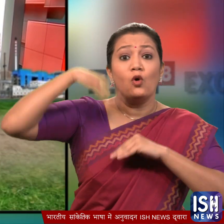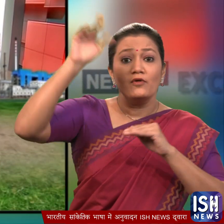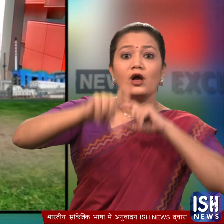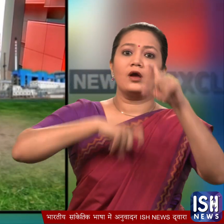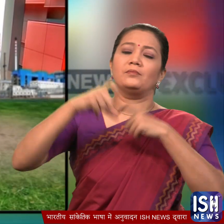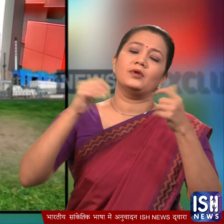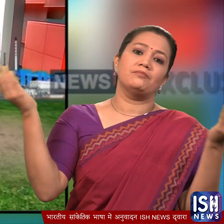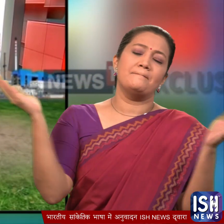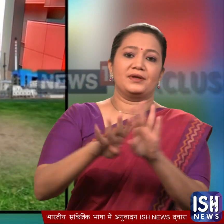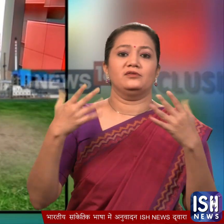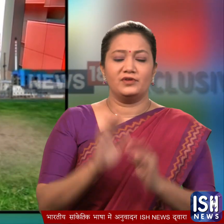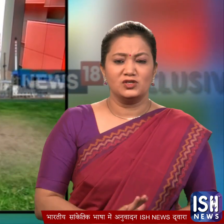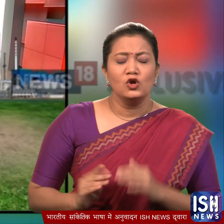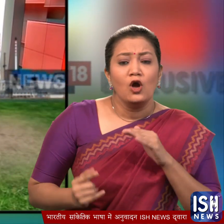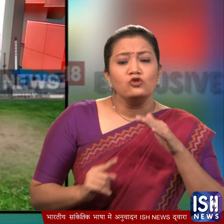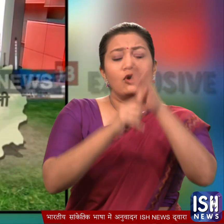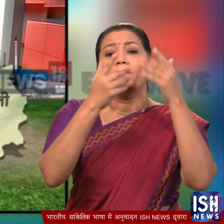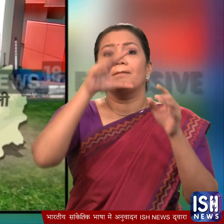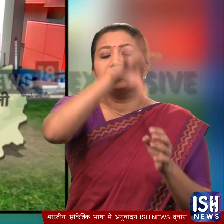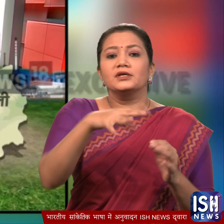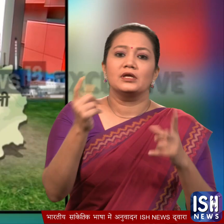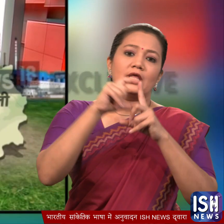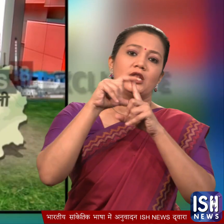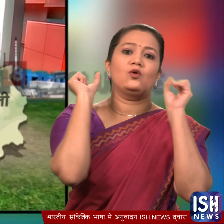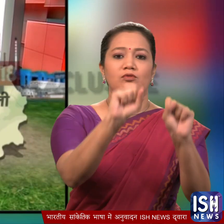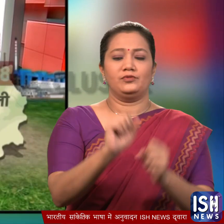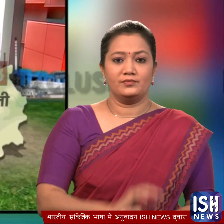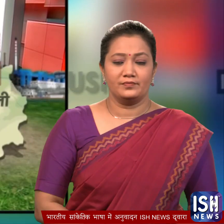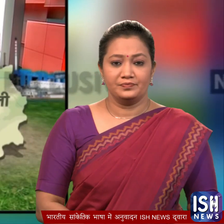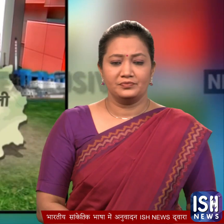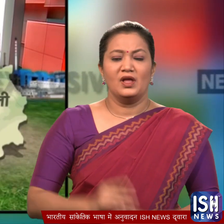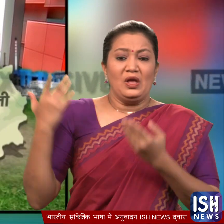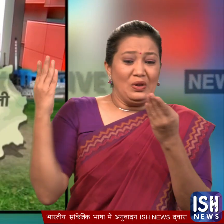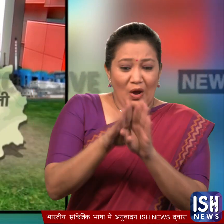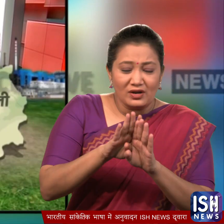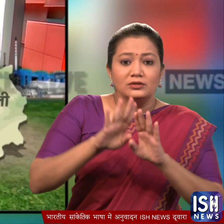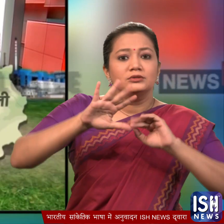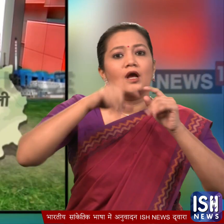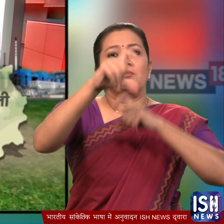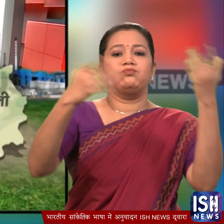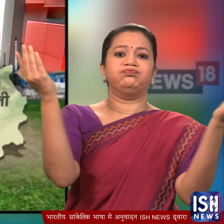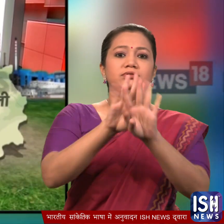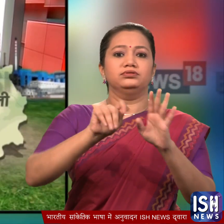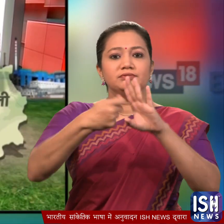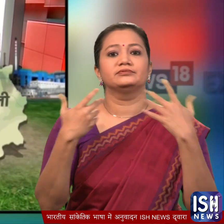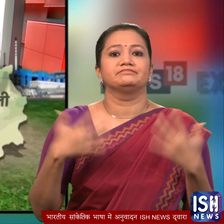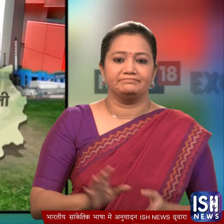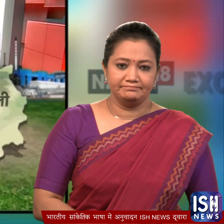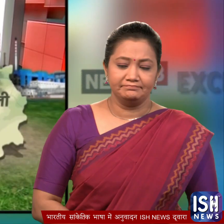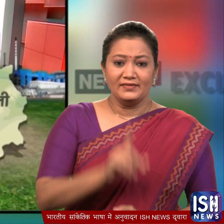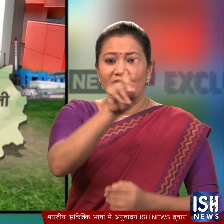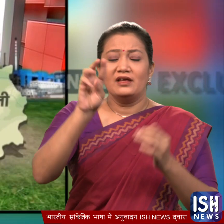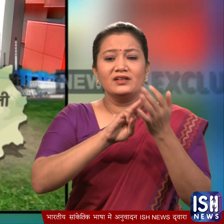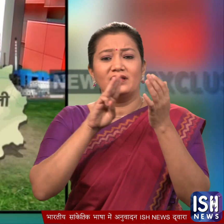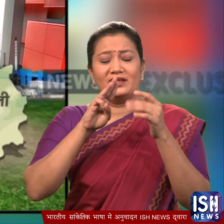ज्यादा कंपनियां बंद करनी पड़ी, जिनमें सबसे ज्यादा कंपनियां दिल्ली की, जिन पर लॉकडाउन की वजह से ताला लग गया। दिल्ली में पिछले